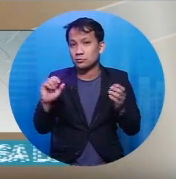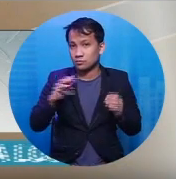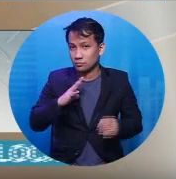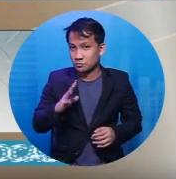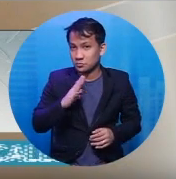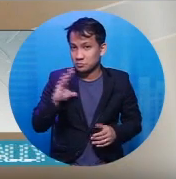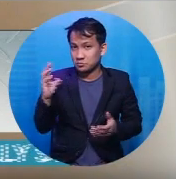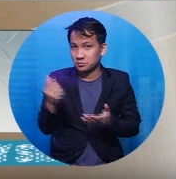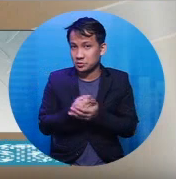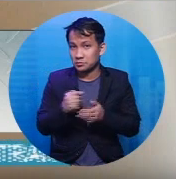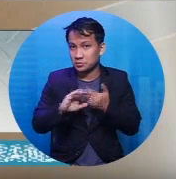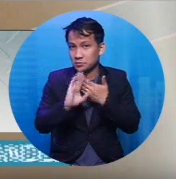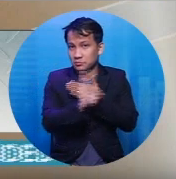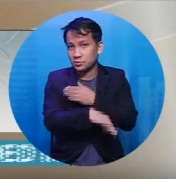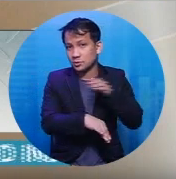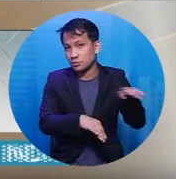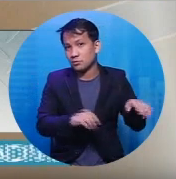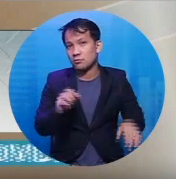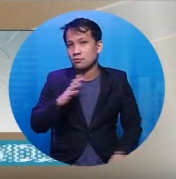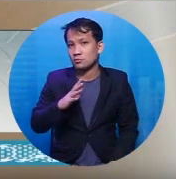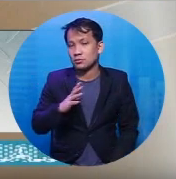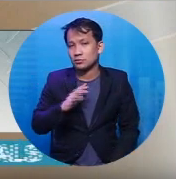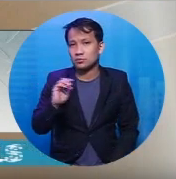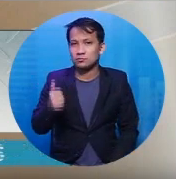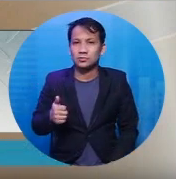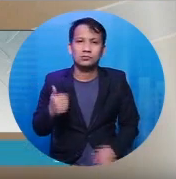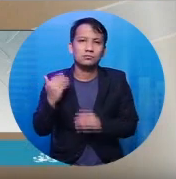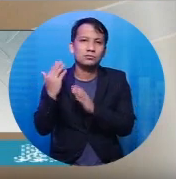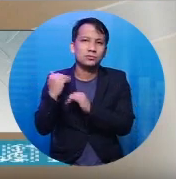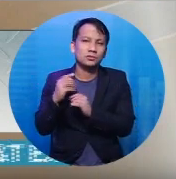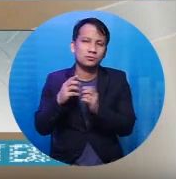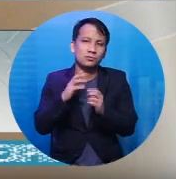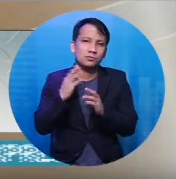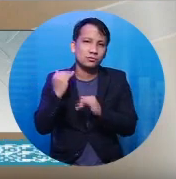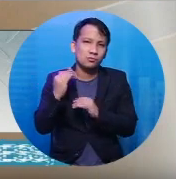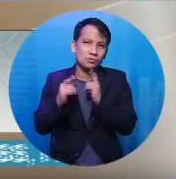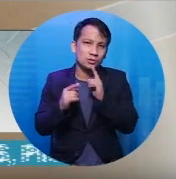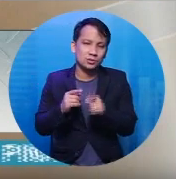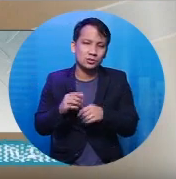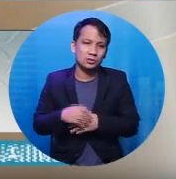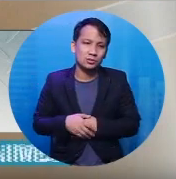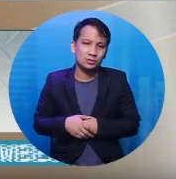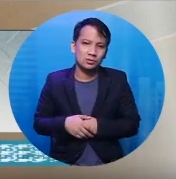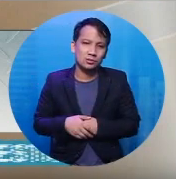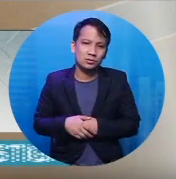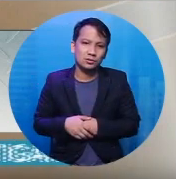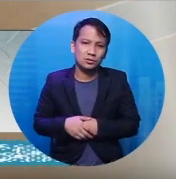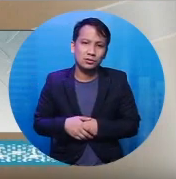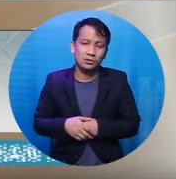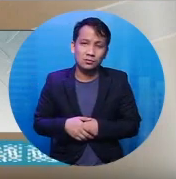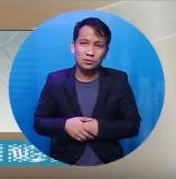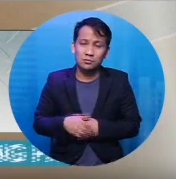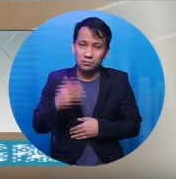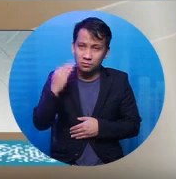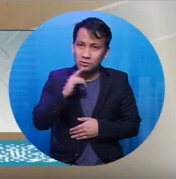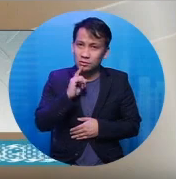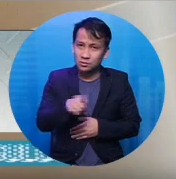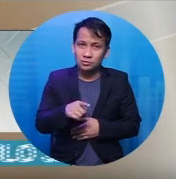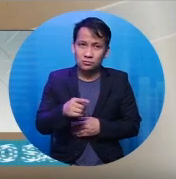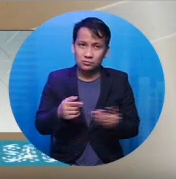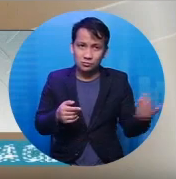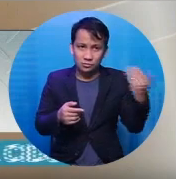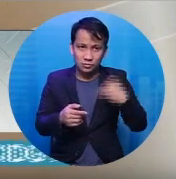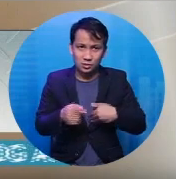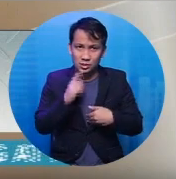yon? Yes, Idol. Sana ay totoo, Idol. Hindi lang hanggang salita, ma'am, Idol. Ma'am, ma'am, we will, ma'am, ma'am, kumunta ka sa